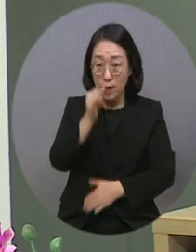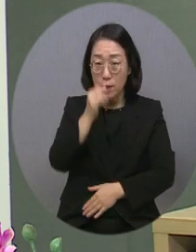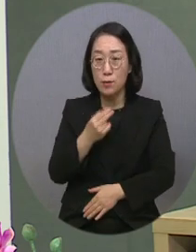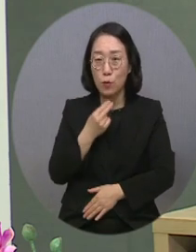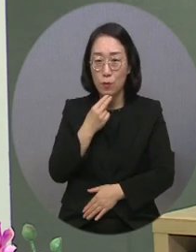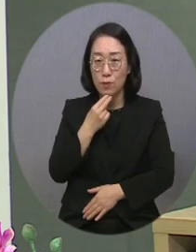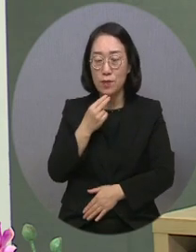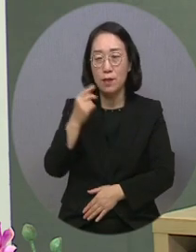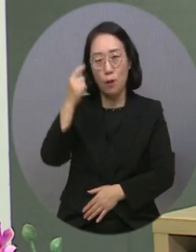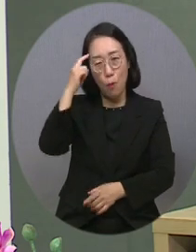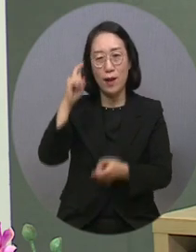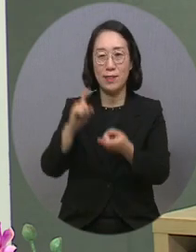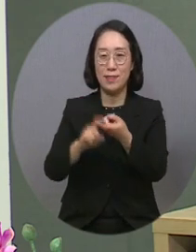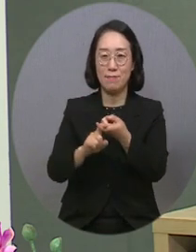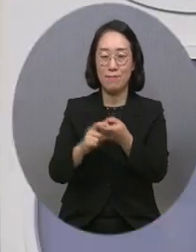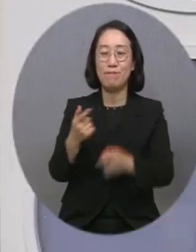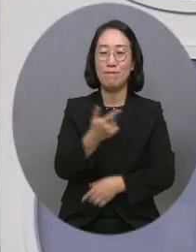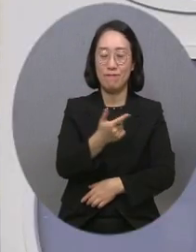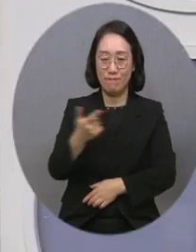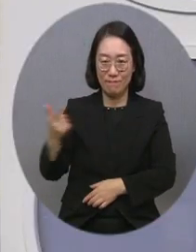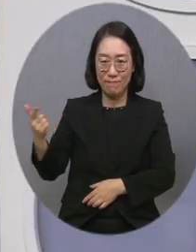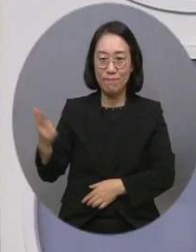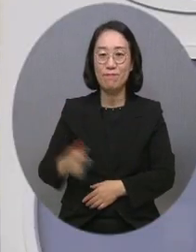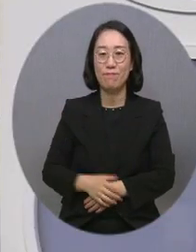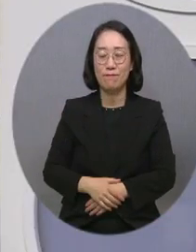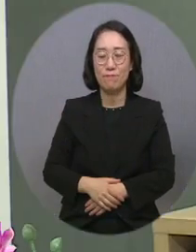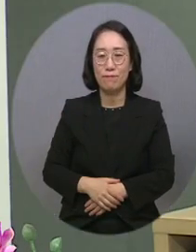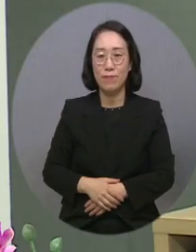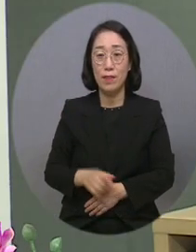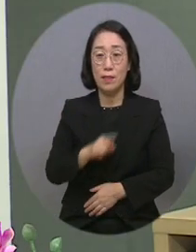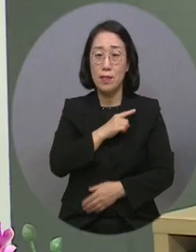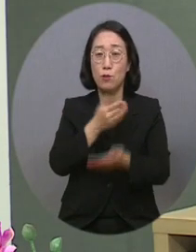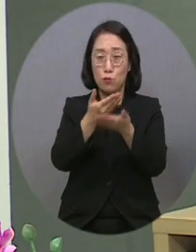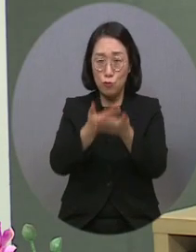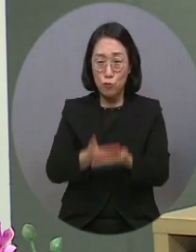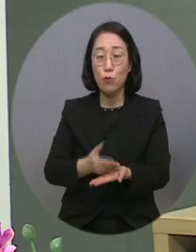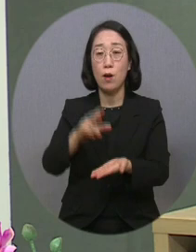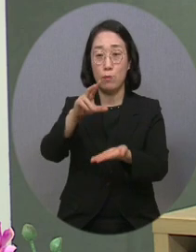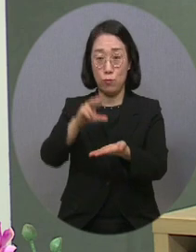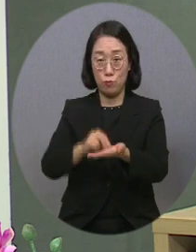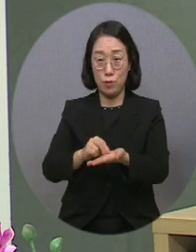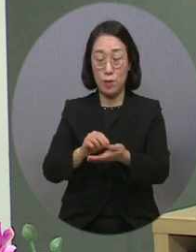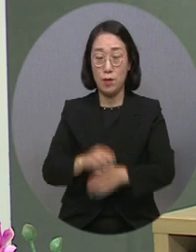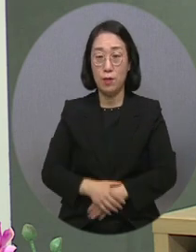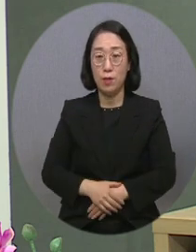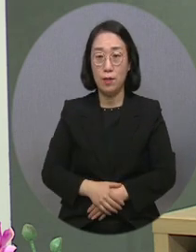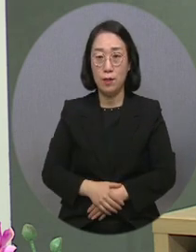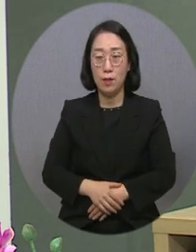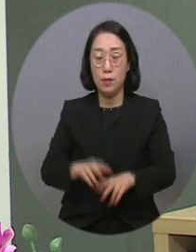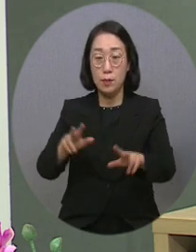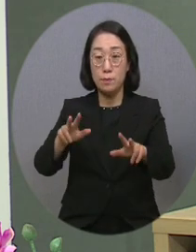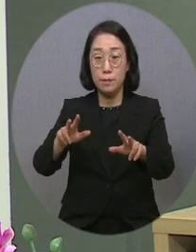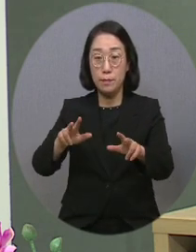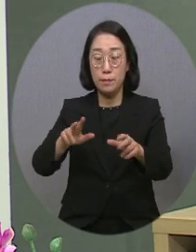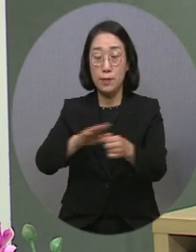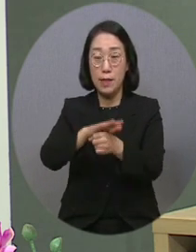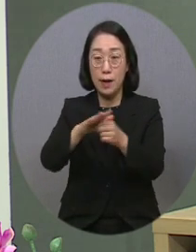굉장히 관심이 많은 것 같아요. 그런데 가장 중요한 거는 지금 현재 사랑의